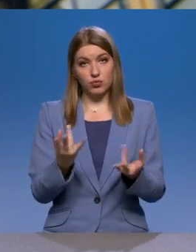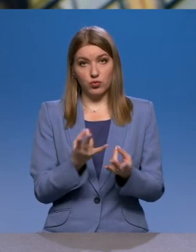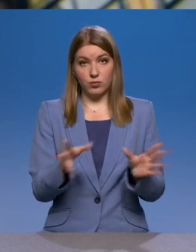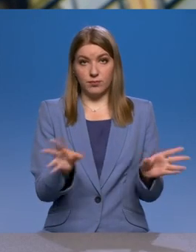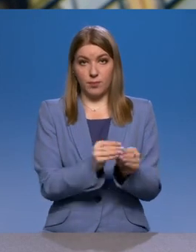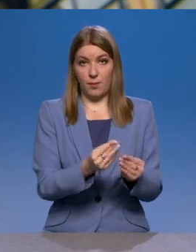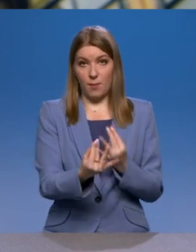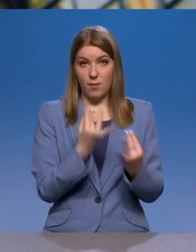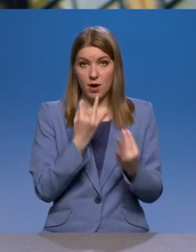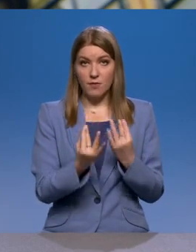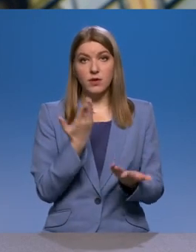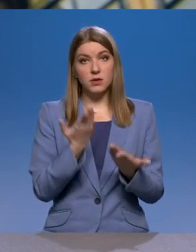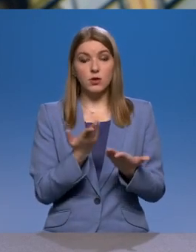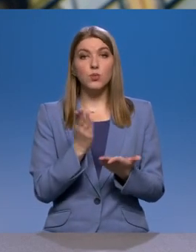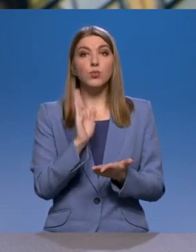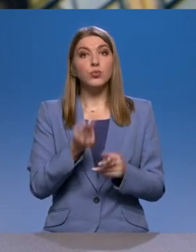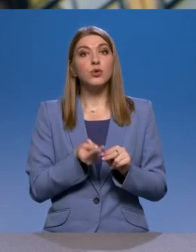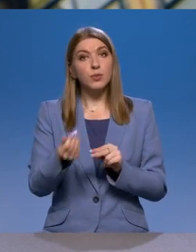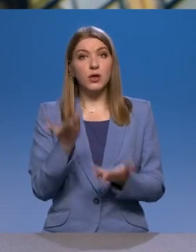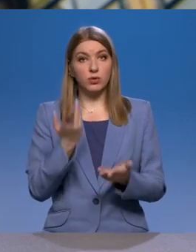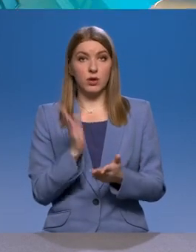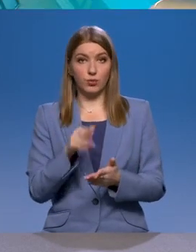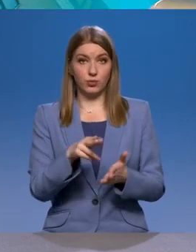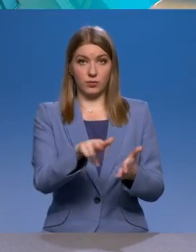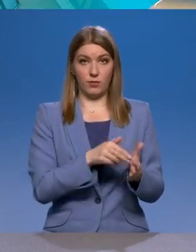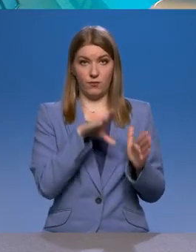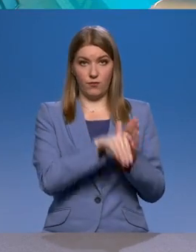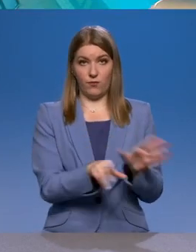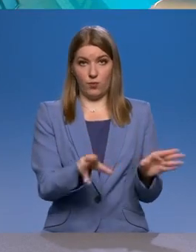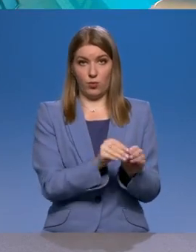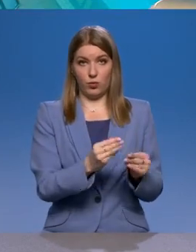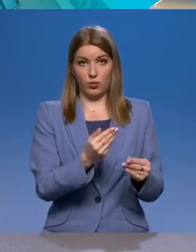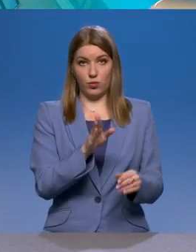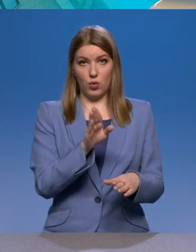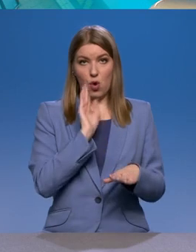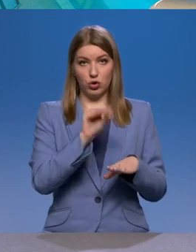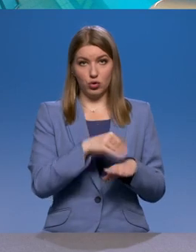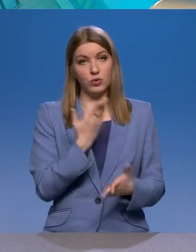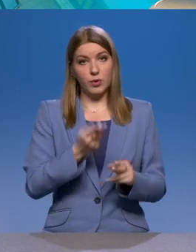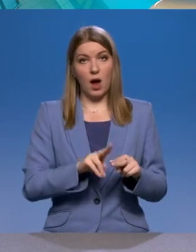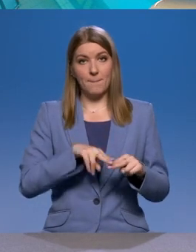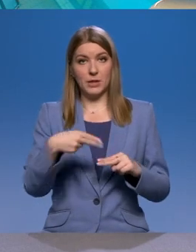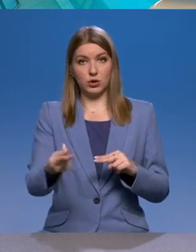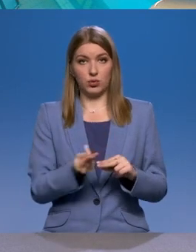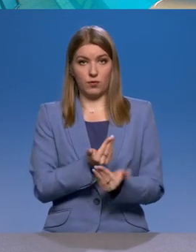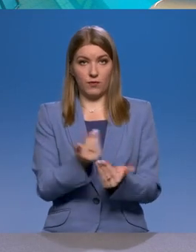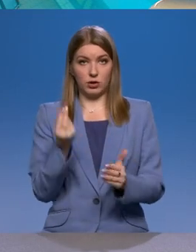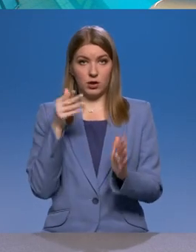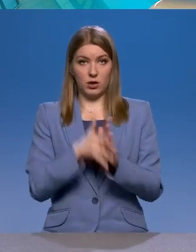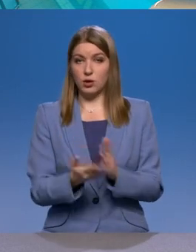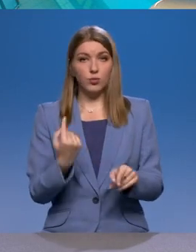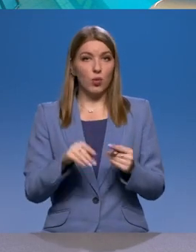пусть выписываются к своим женам. Компенсируют. По-другому, да, либо компенсируют все ваши затраты. К сожалению, вот здесь другого я вам ничего не